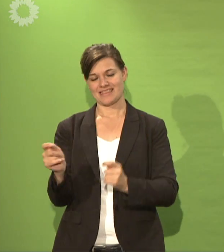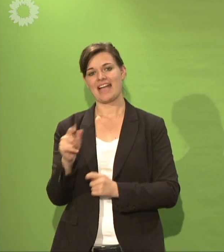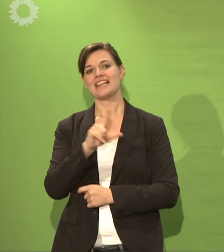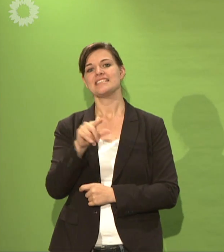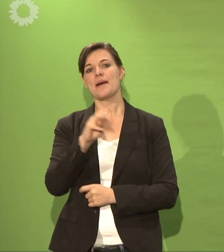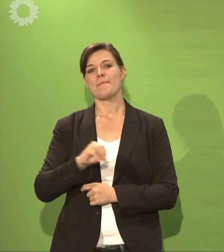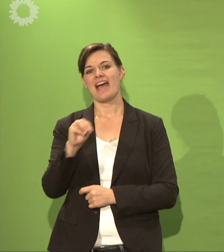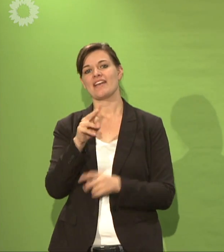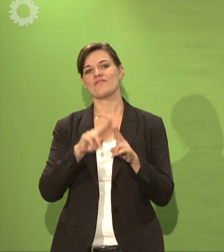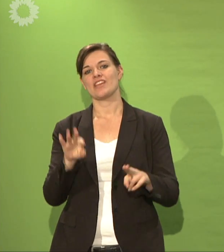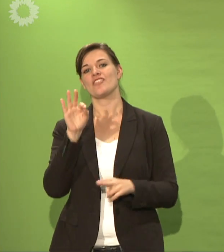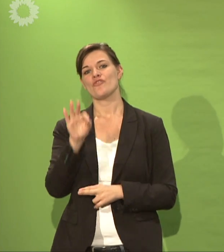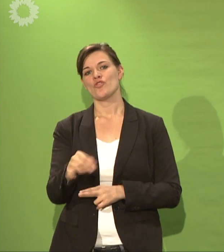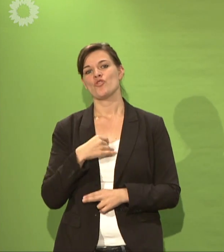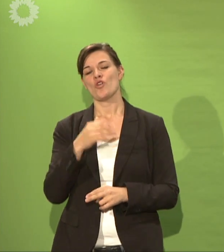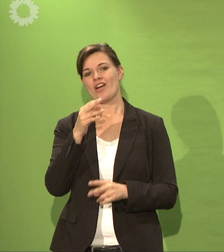Grüne Jugend vor.